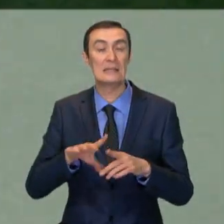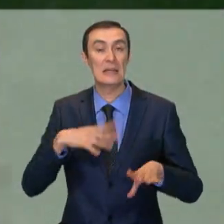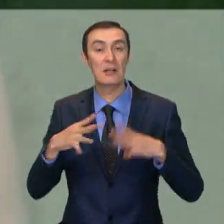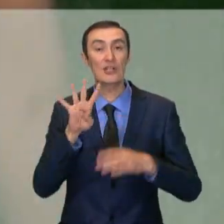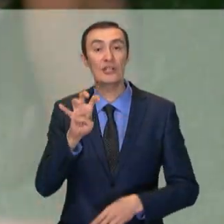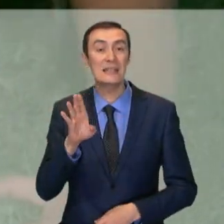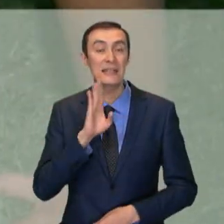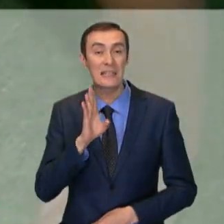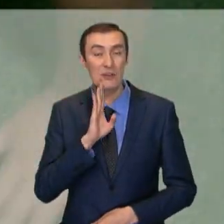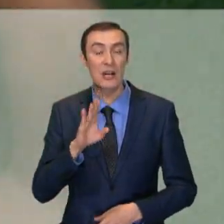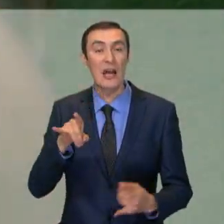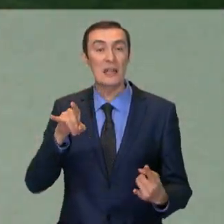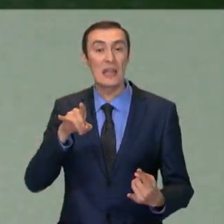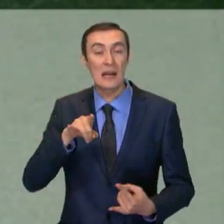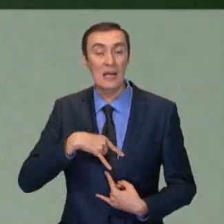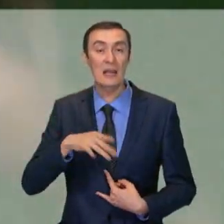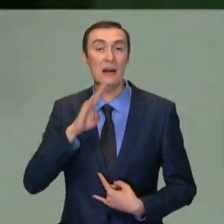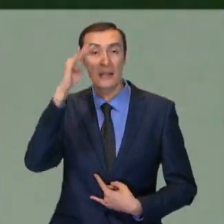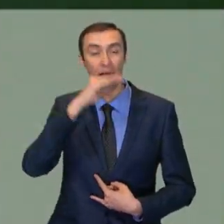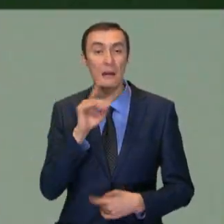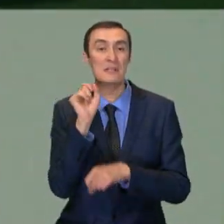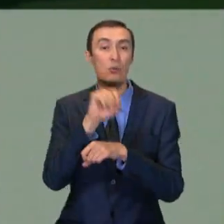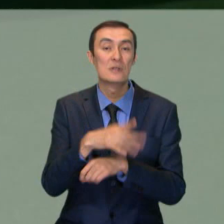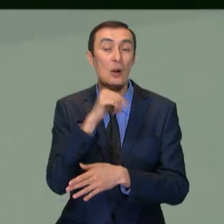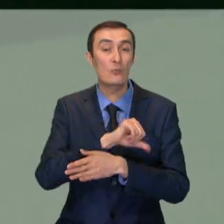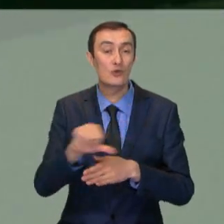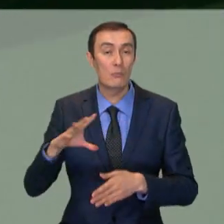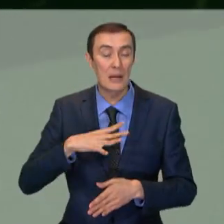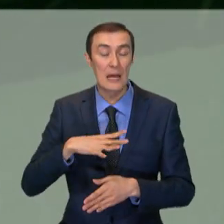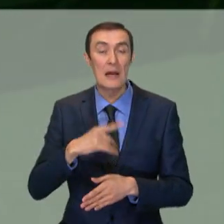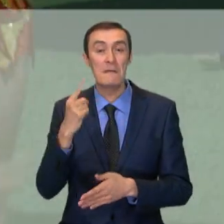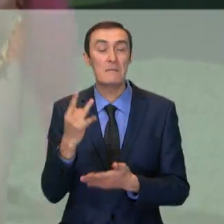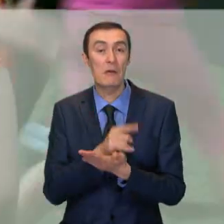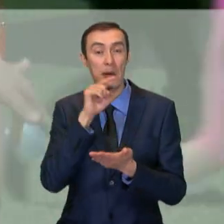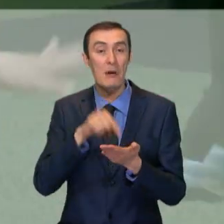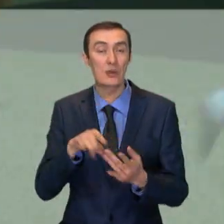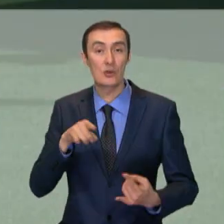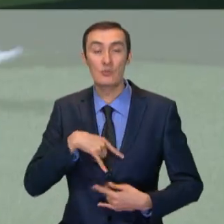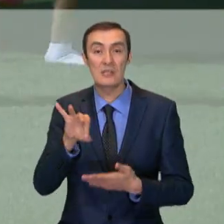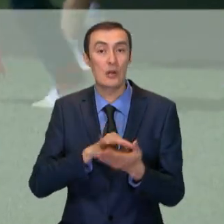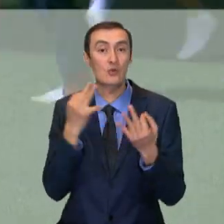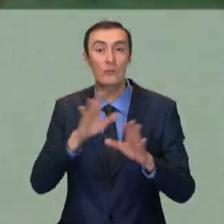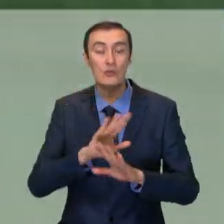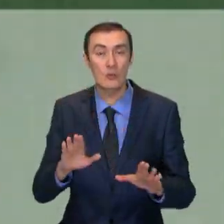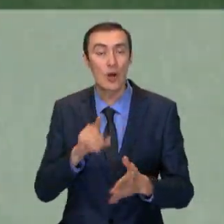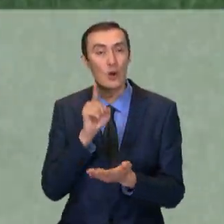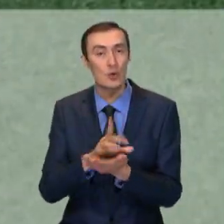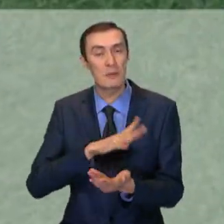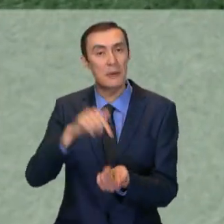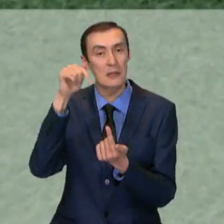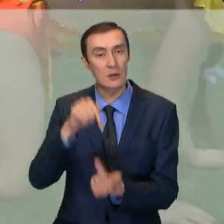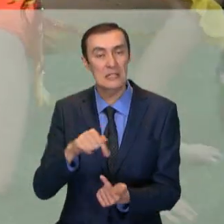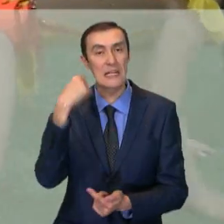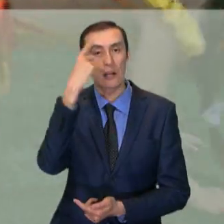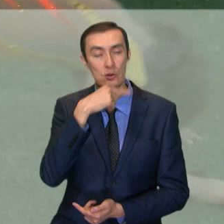девочек. Наряды для выступлений их родителям приходилось заказывать за границей. В первом попавшемся костюме на сцену не пропустят. Купальник должен подходить и к